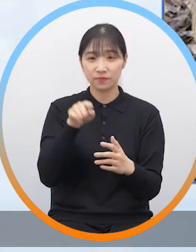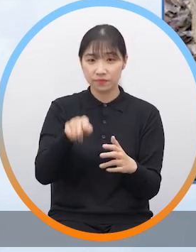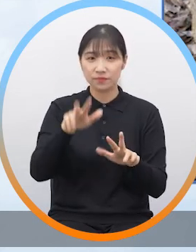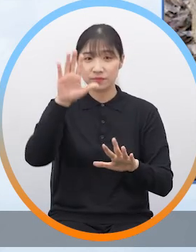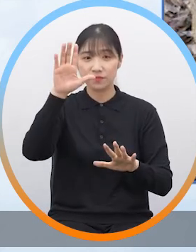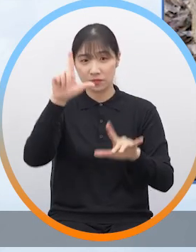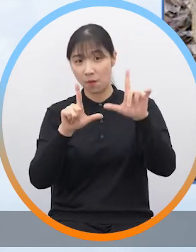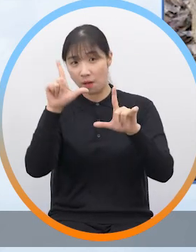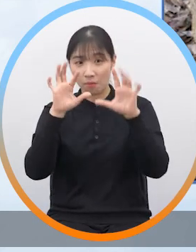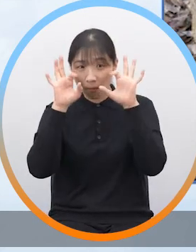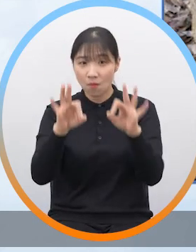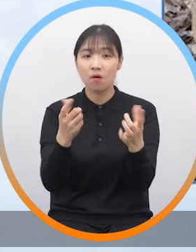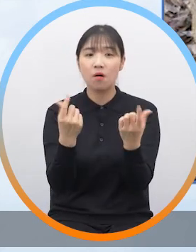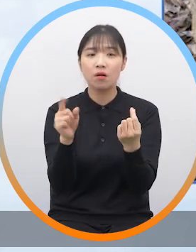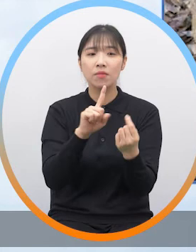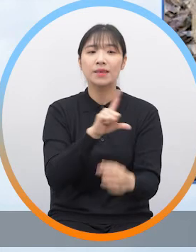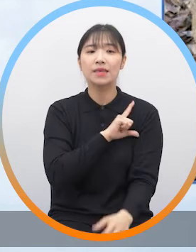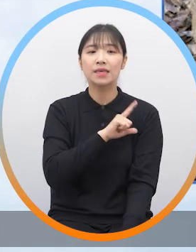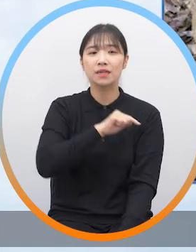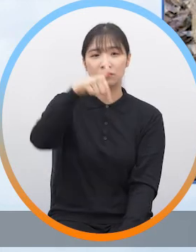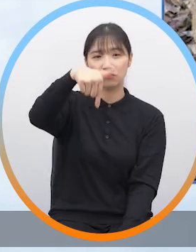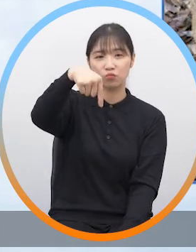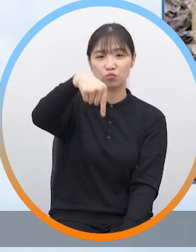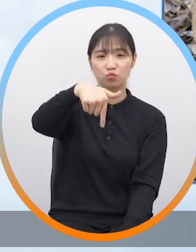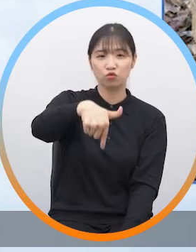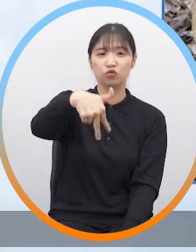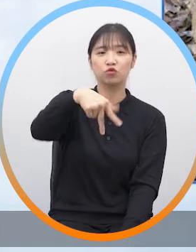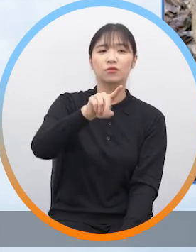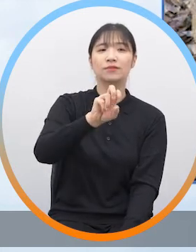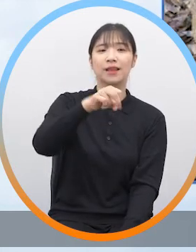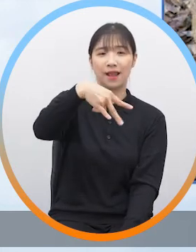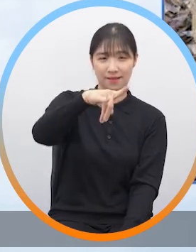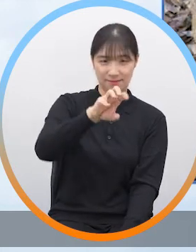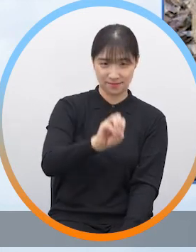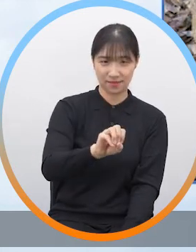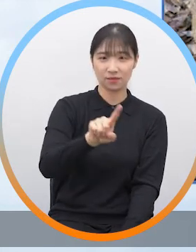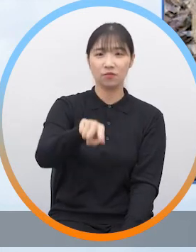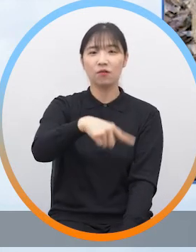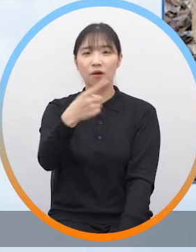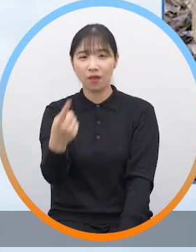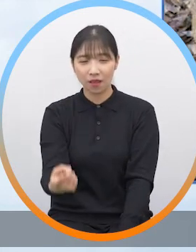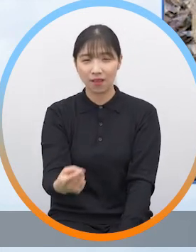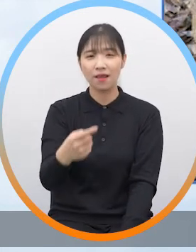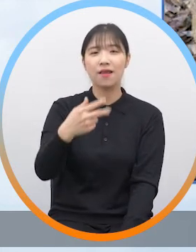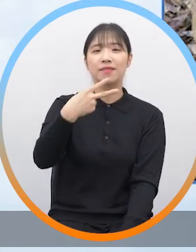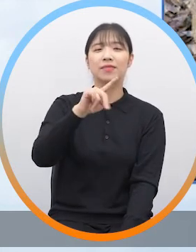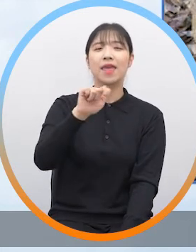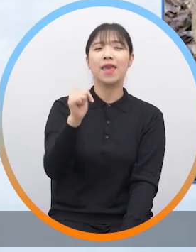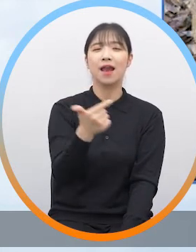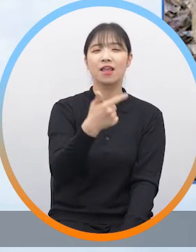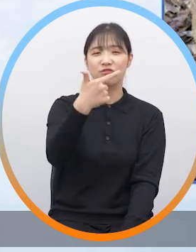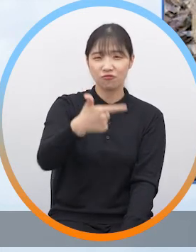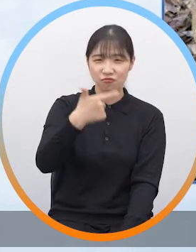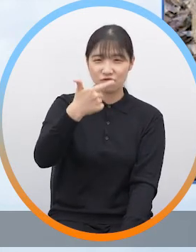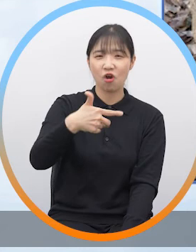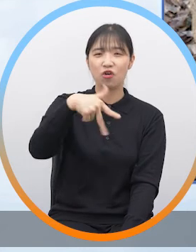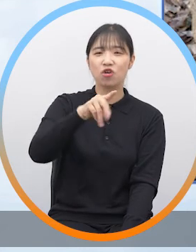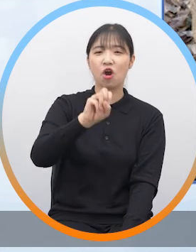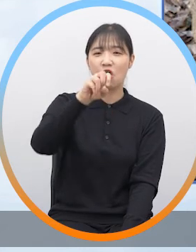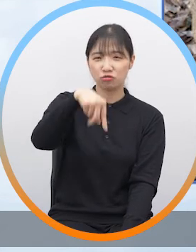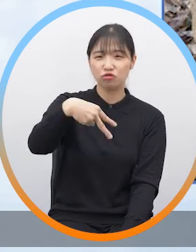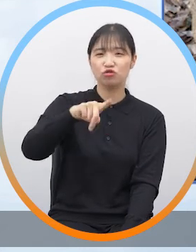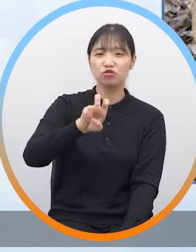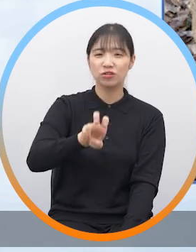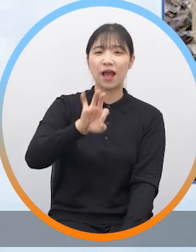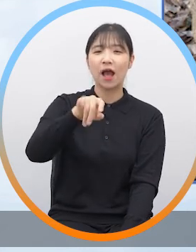화면에서 보는 것처럼 이름은 국장생이라고 되어 있고 그 바로 옆에 보면은 대한 6년 경호 3월 1